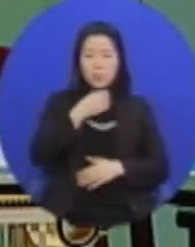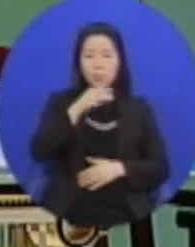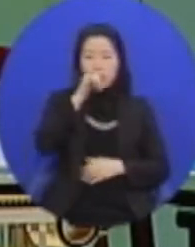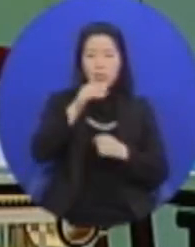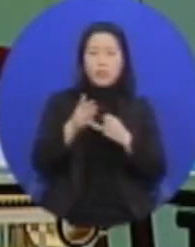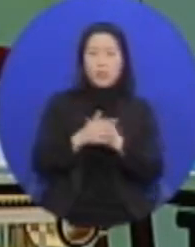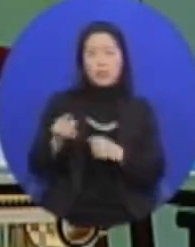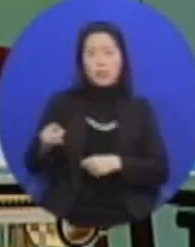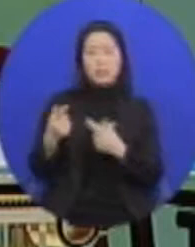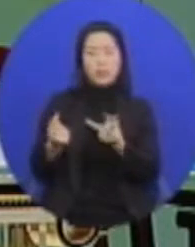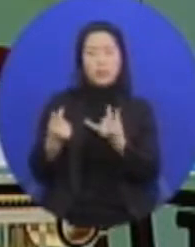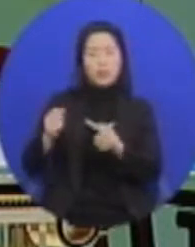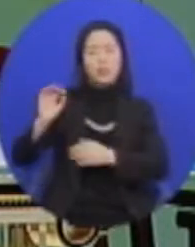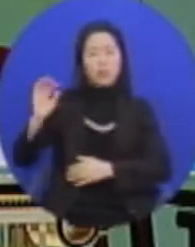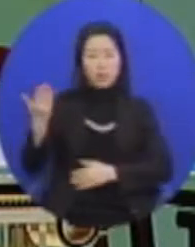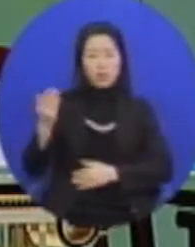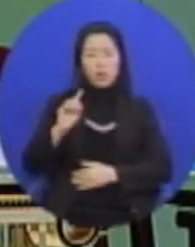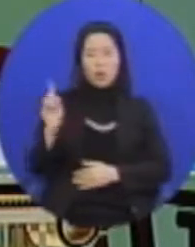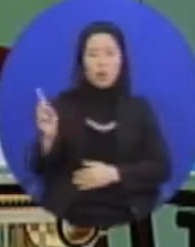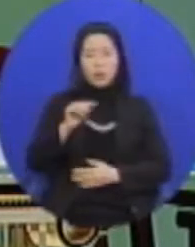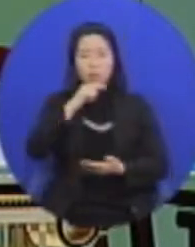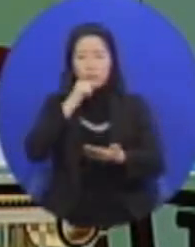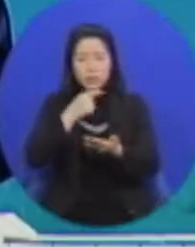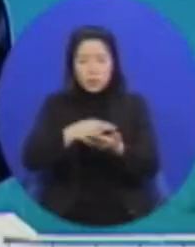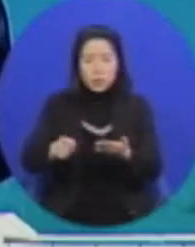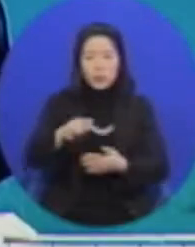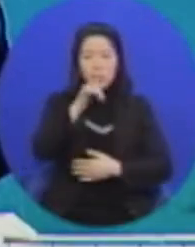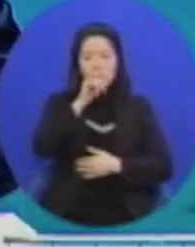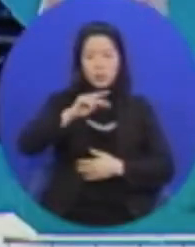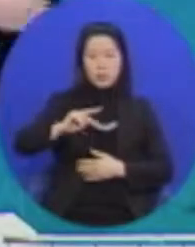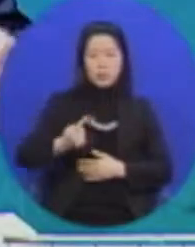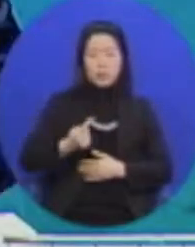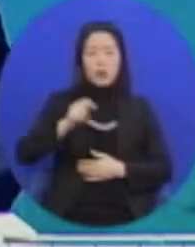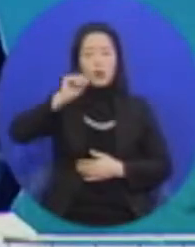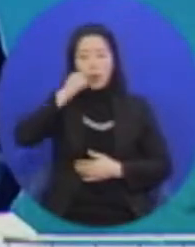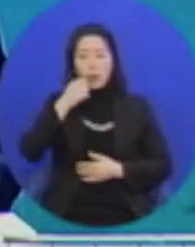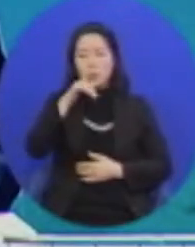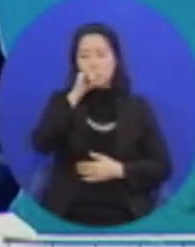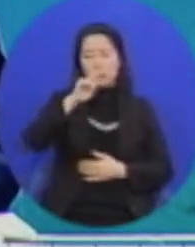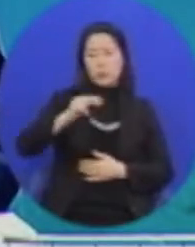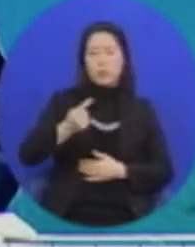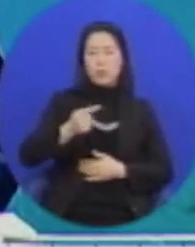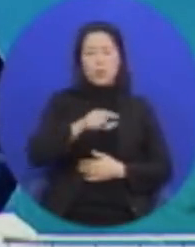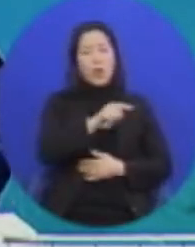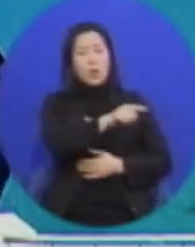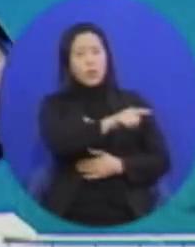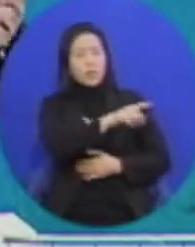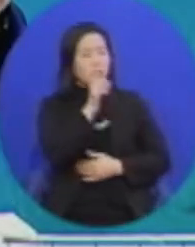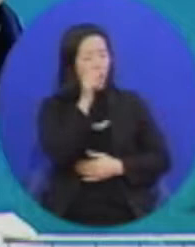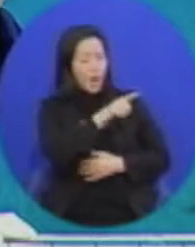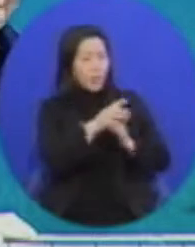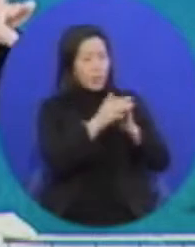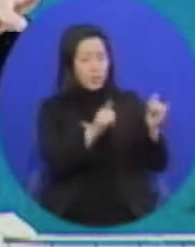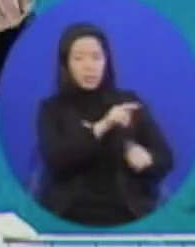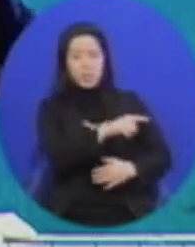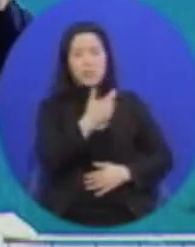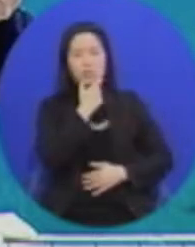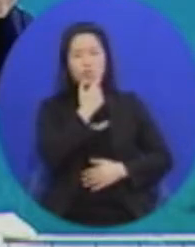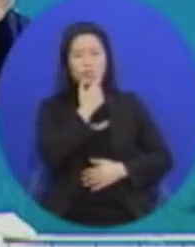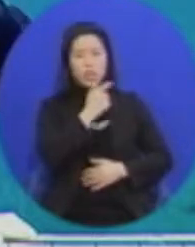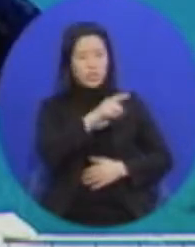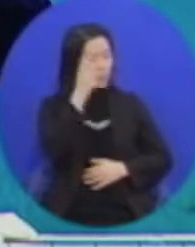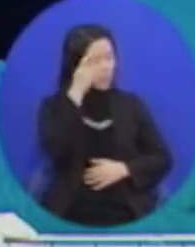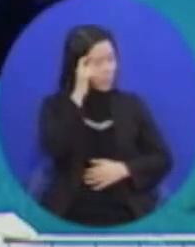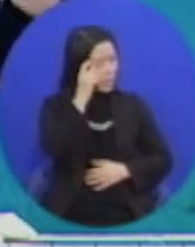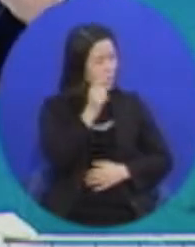거예요 어떤 손해를 봐도 어떤 어려움이 있어도 실험 데 어떻게 해요 악한 사람들이 꽤 를 내는